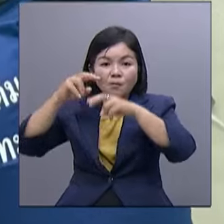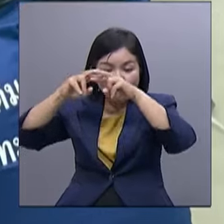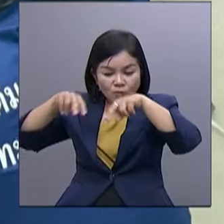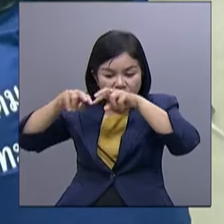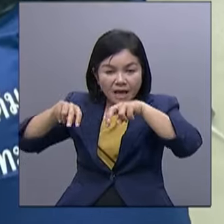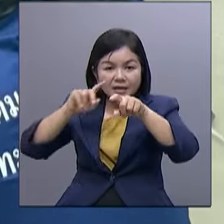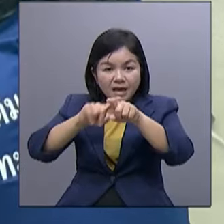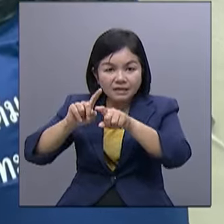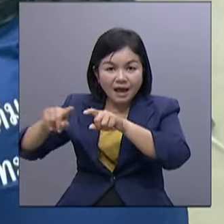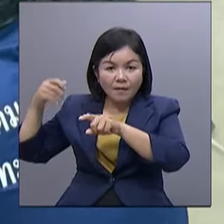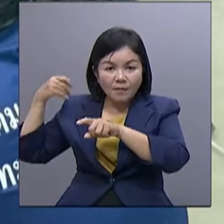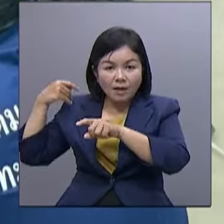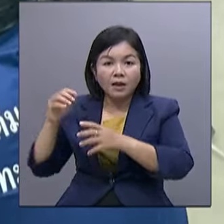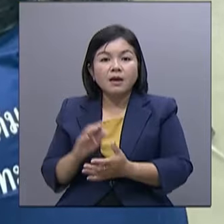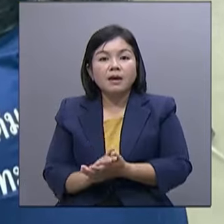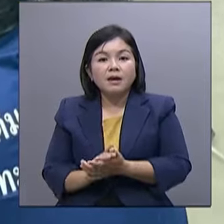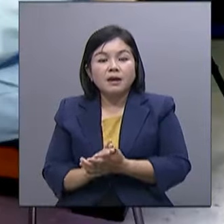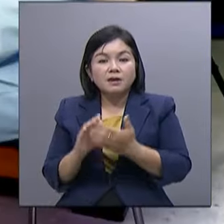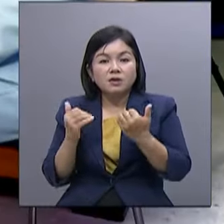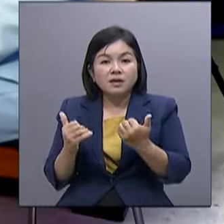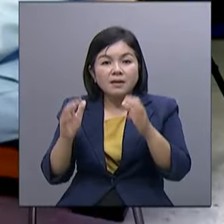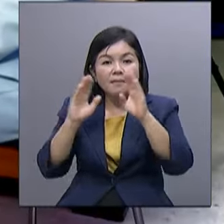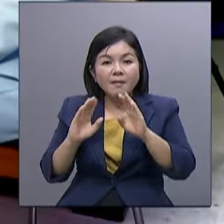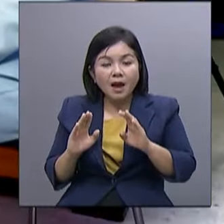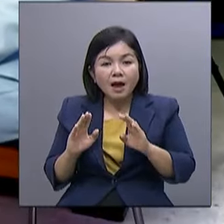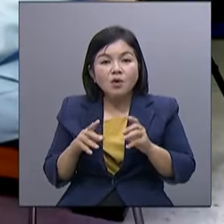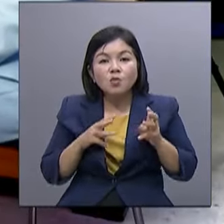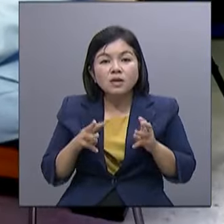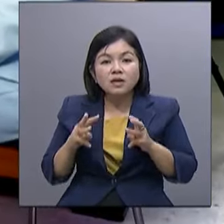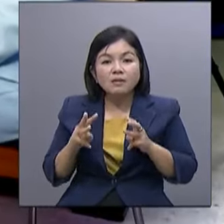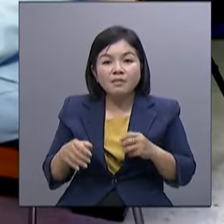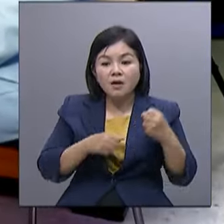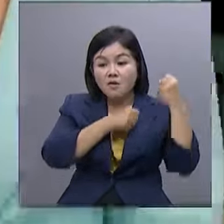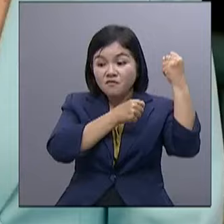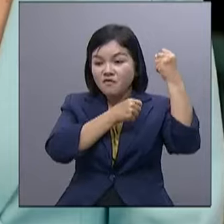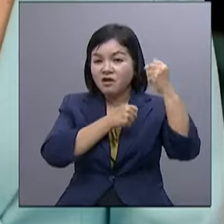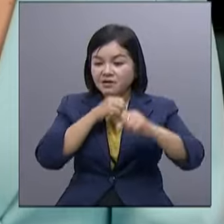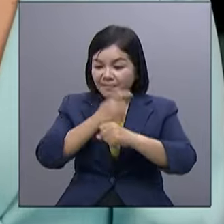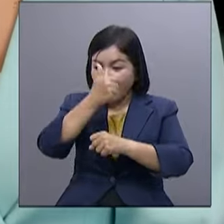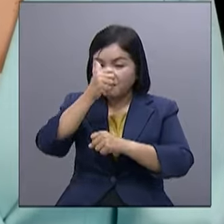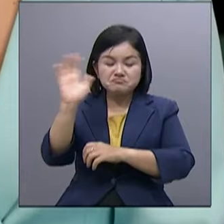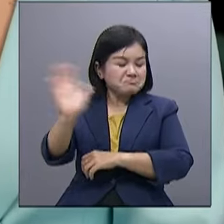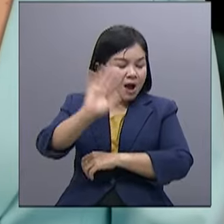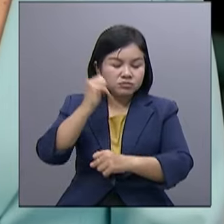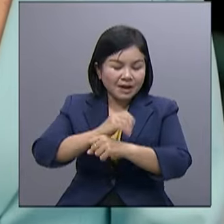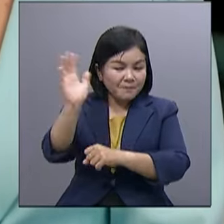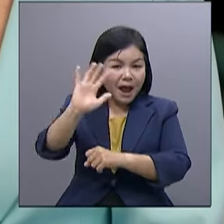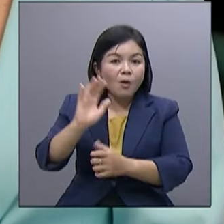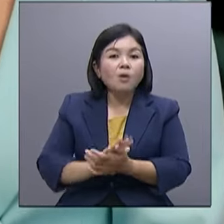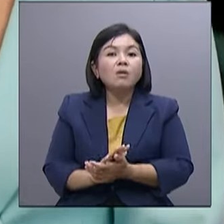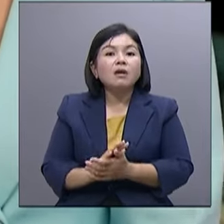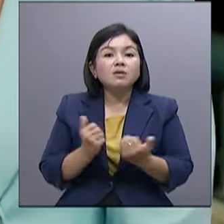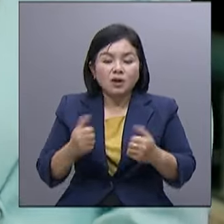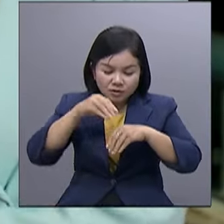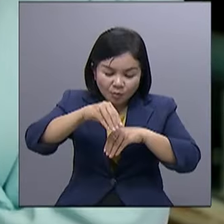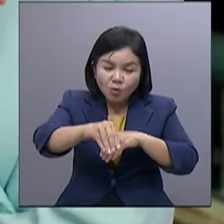บ้านจำนวนมากหรือบริษัทจำนวนมากถือป้ายอไปชูกันบอกนี่คือ CSRญาทะเลเอาจารย์ทรไม่ทำเช่นนั้น